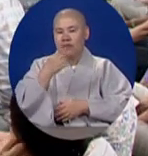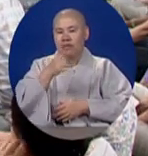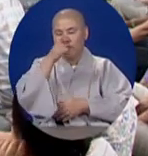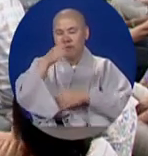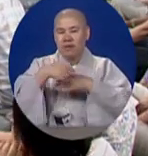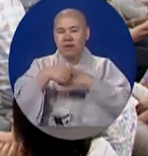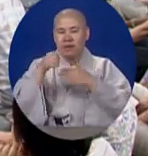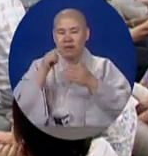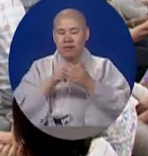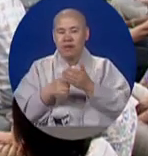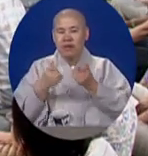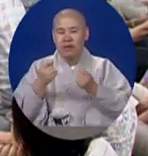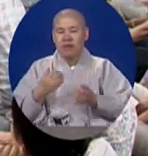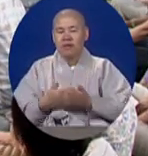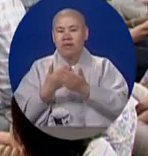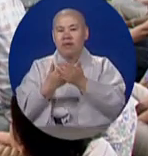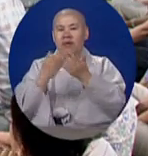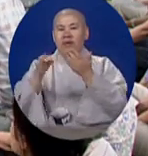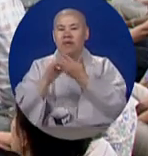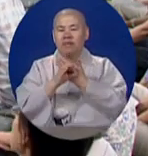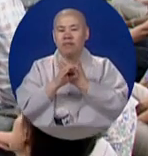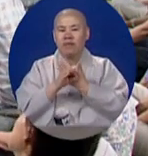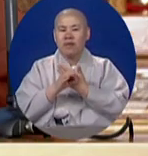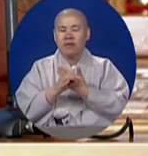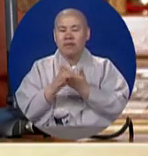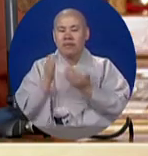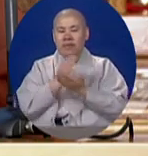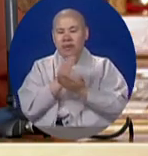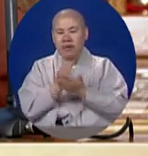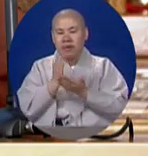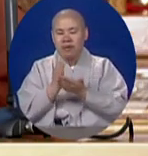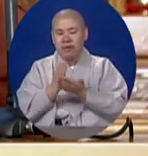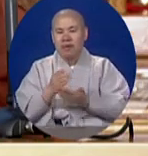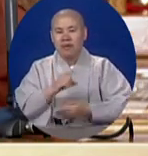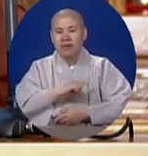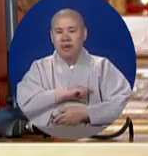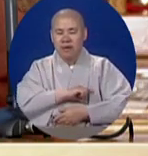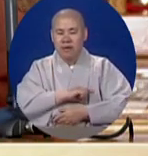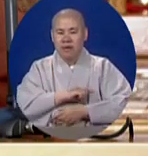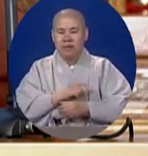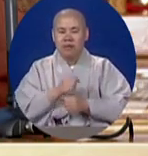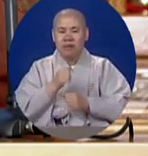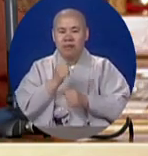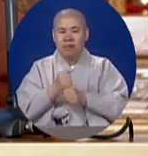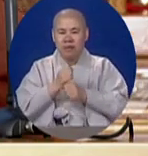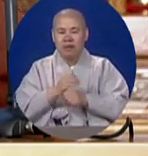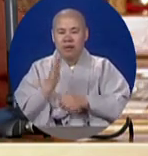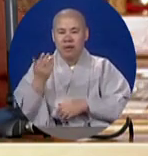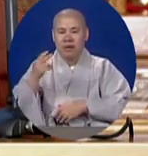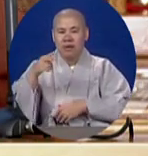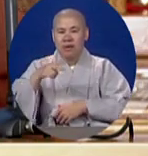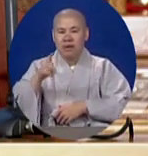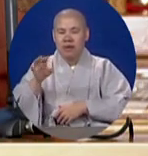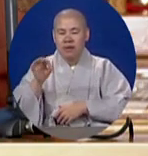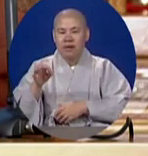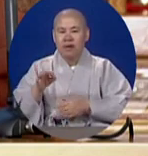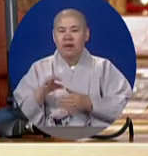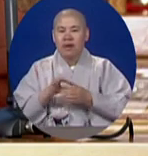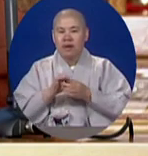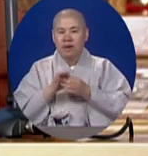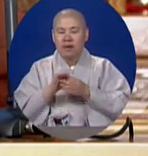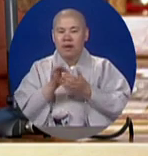이런 게 발달하니까 온갖 이름을 짓는 겁니다. 이게 이름이 전부 상작용입니다. 이게 이런